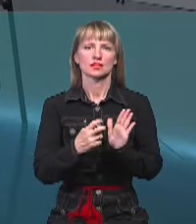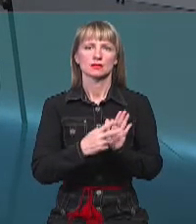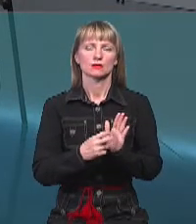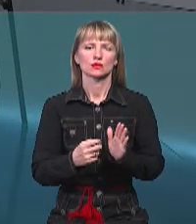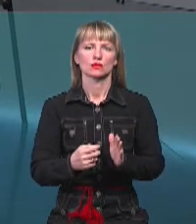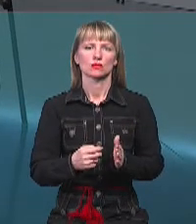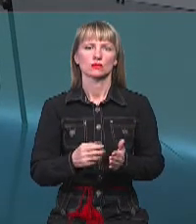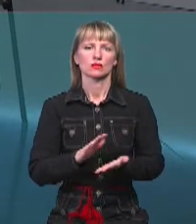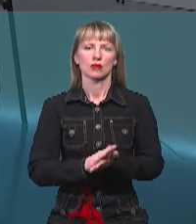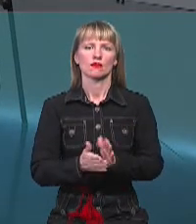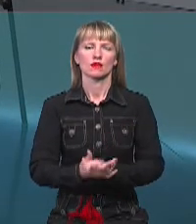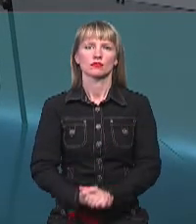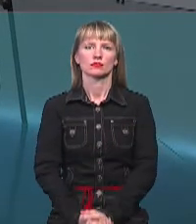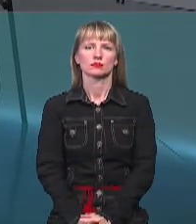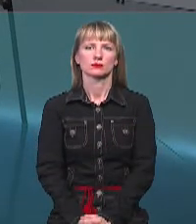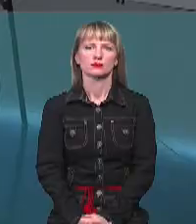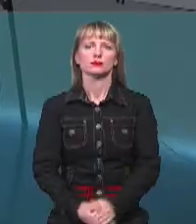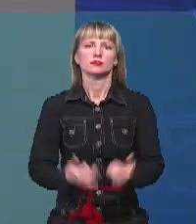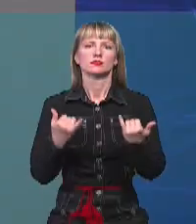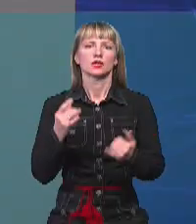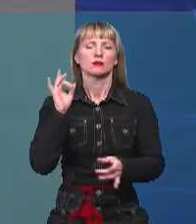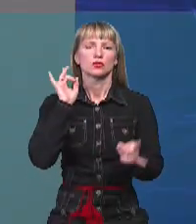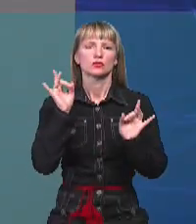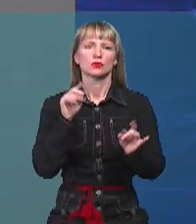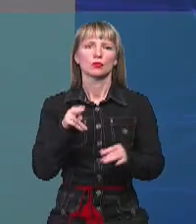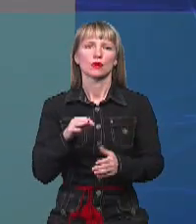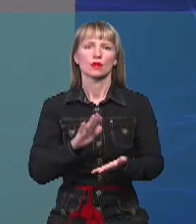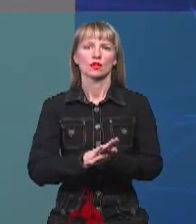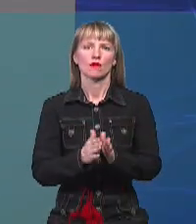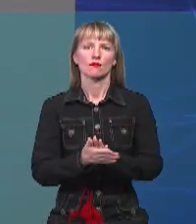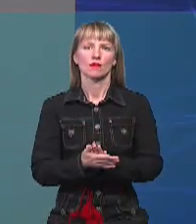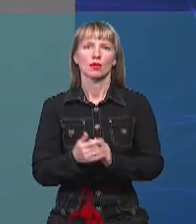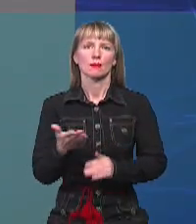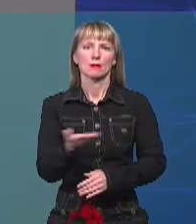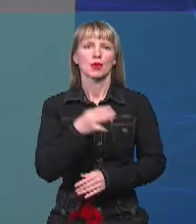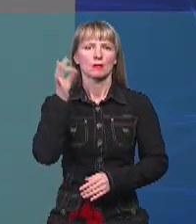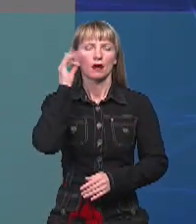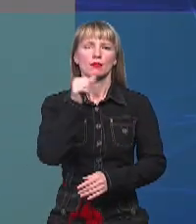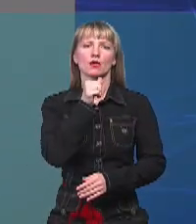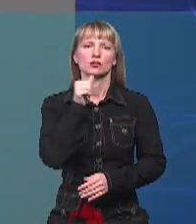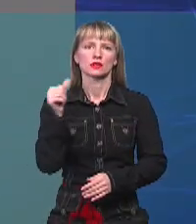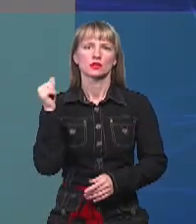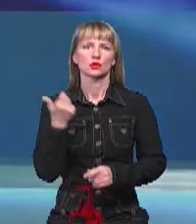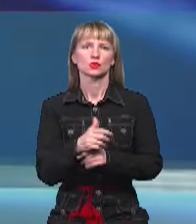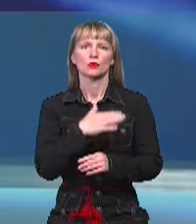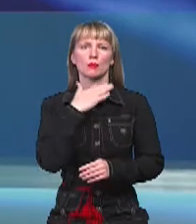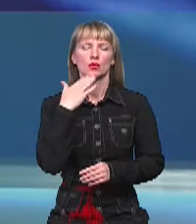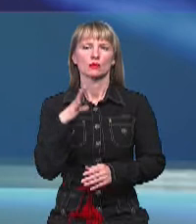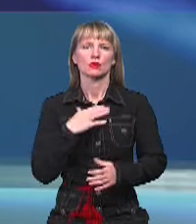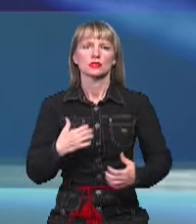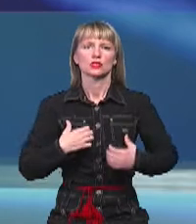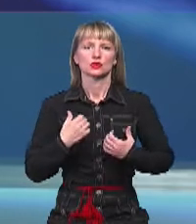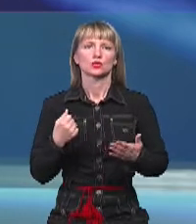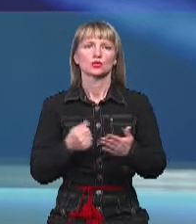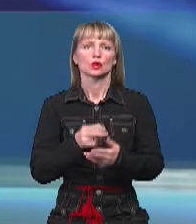800 декларацій. От щойно пролунало про декларації, заключені декларації. Ми пам'ятаємо минулий рік, дуже багато було страшилок, що